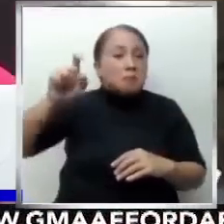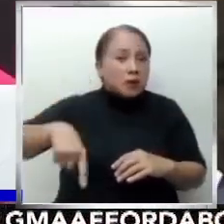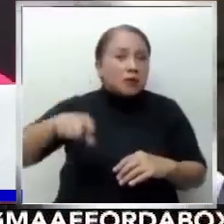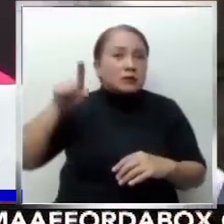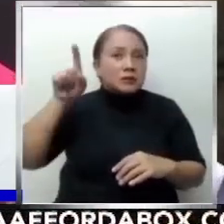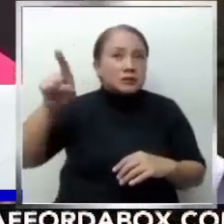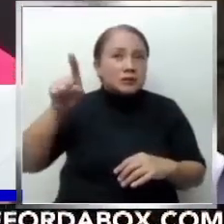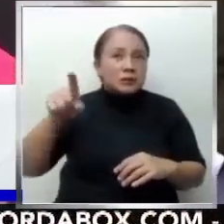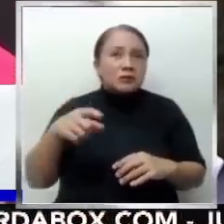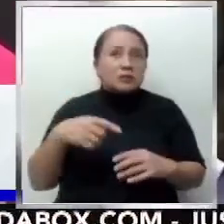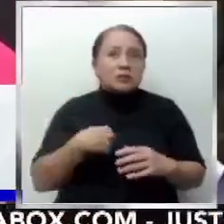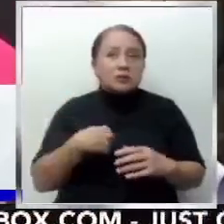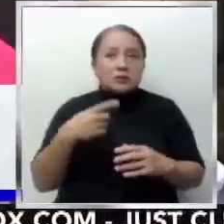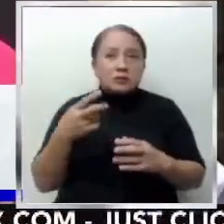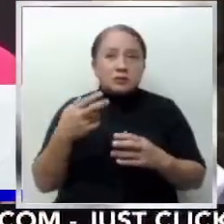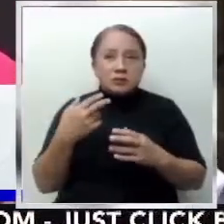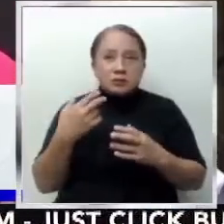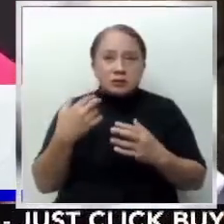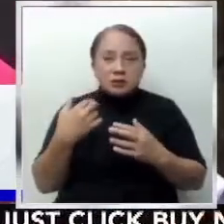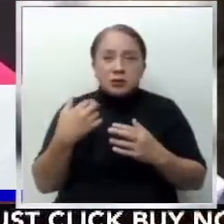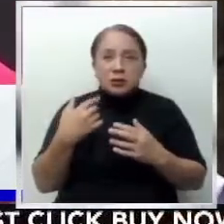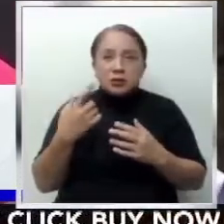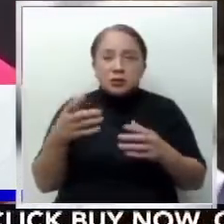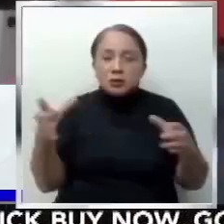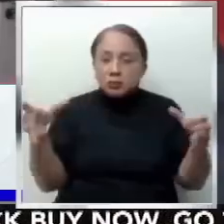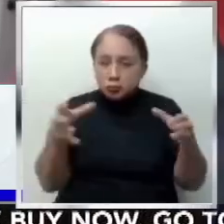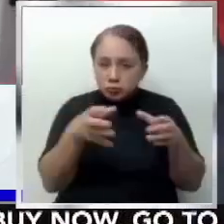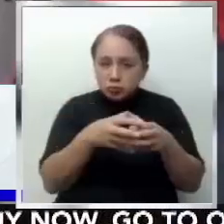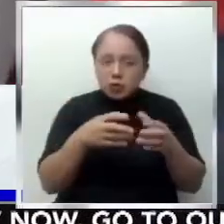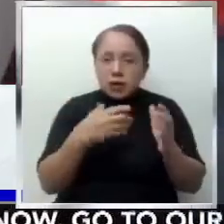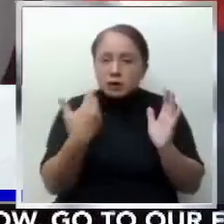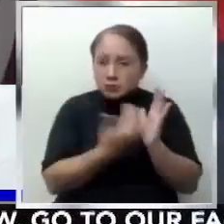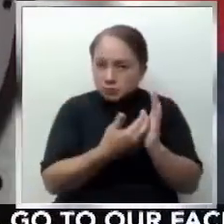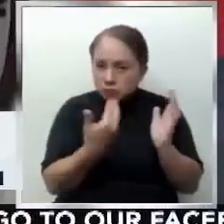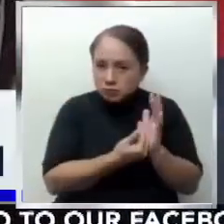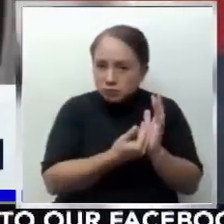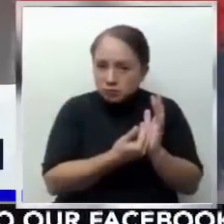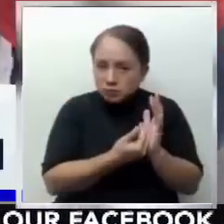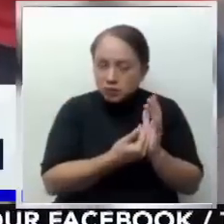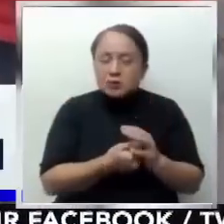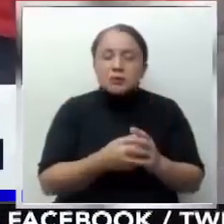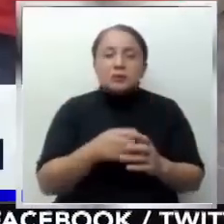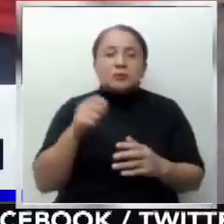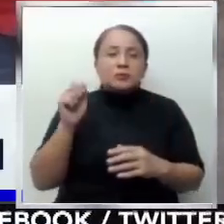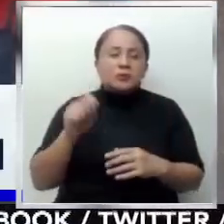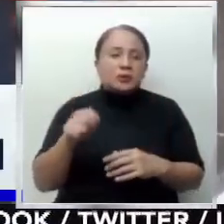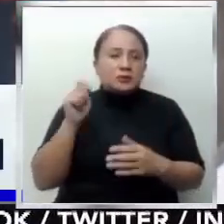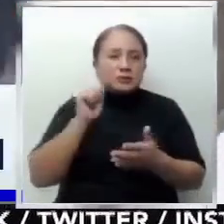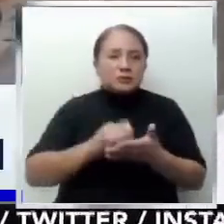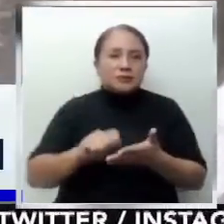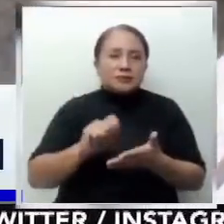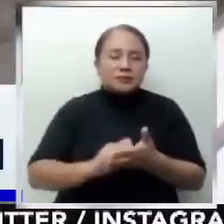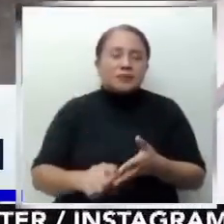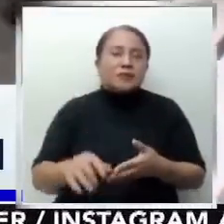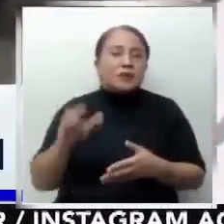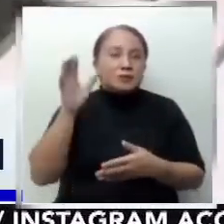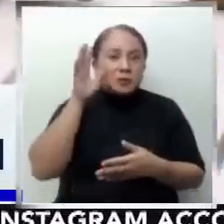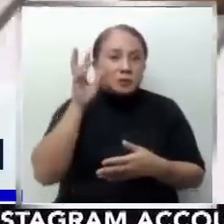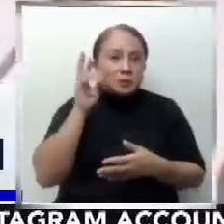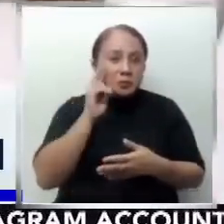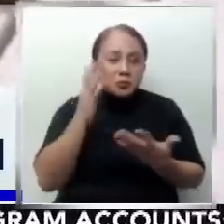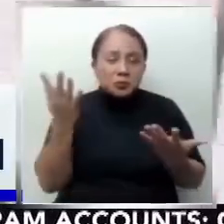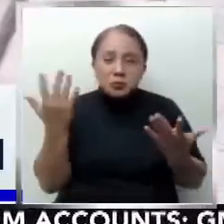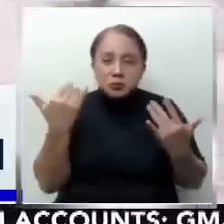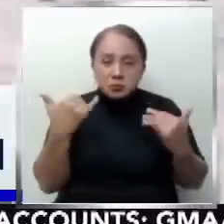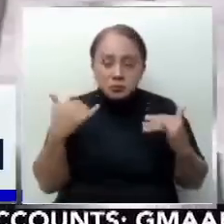It is their task na buuin yung ebidensya. Si Justice Secretary Jesus Crispin Remulla, sinabing hindi pa nagtatapos